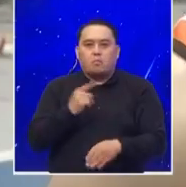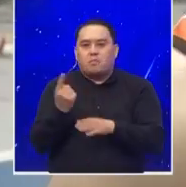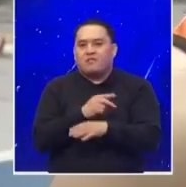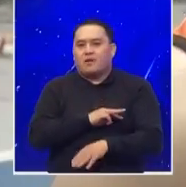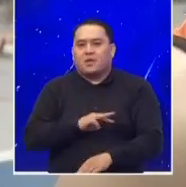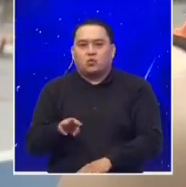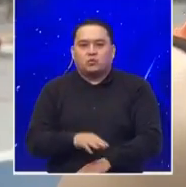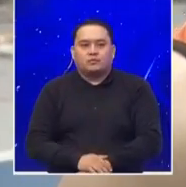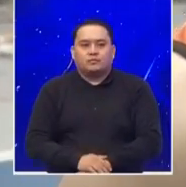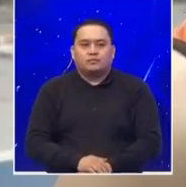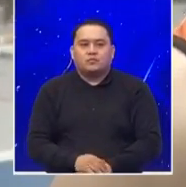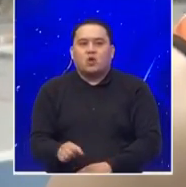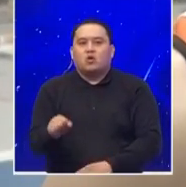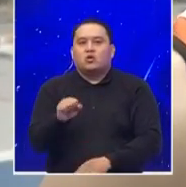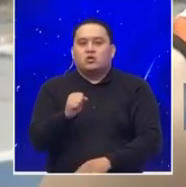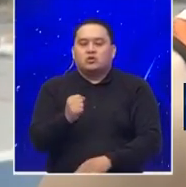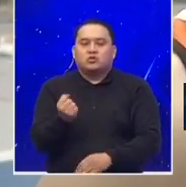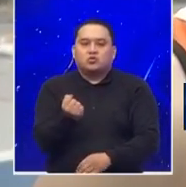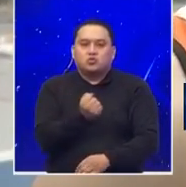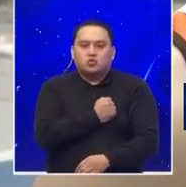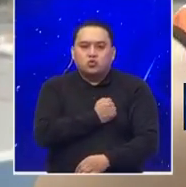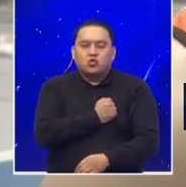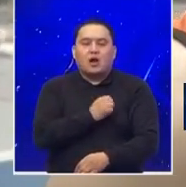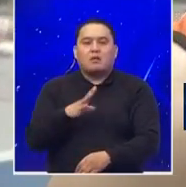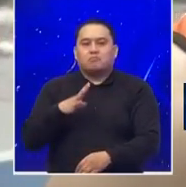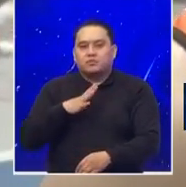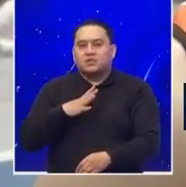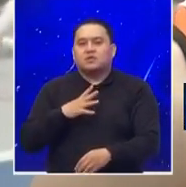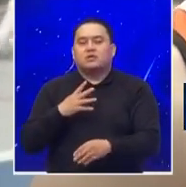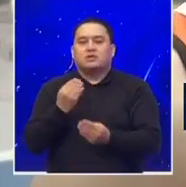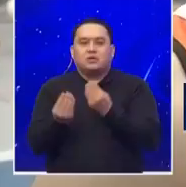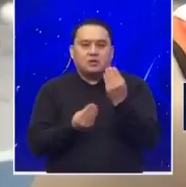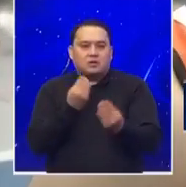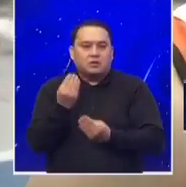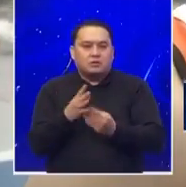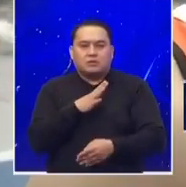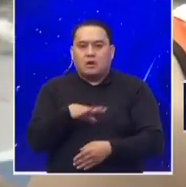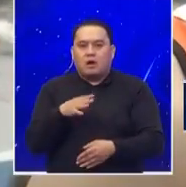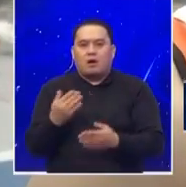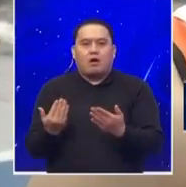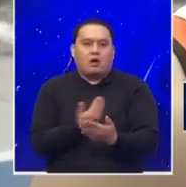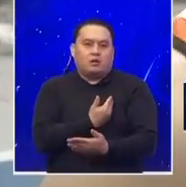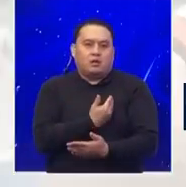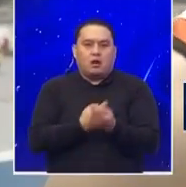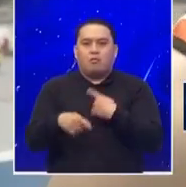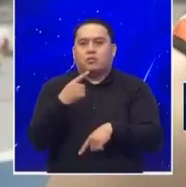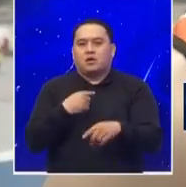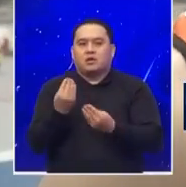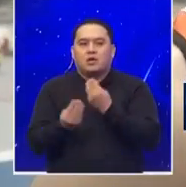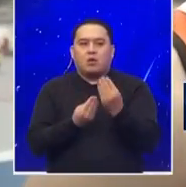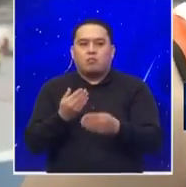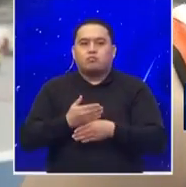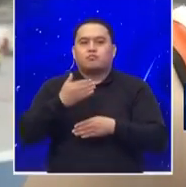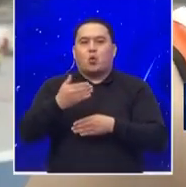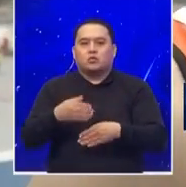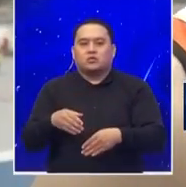Мы очень скучали по играм, потому что долгое время не играли, пропустили тур и очень хотели обратно выйти на поле. После карантина